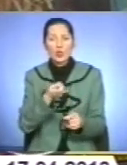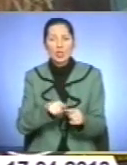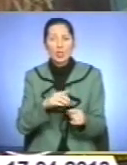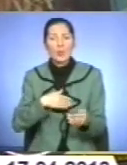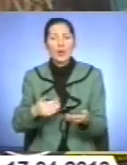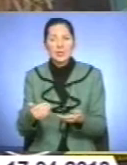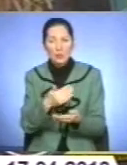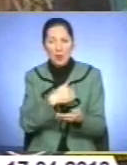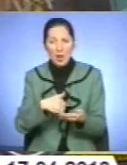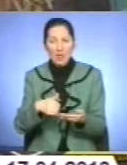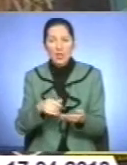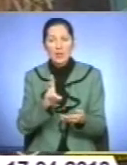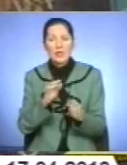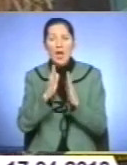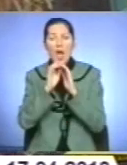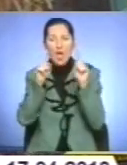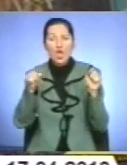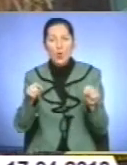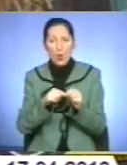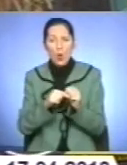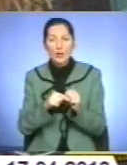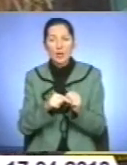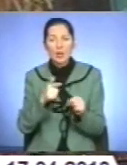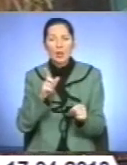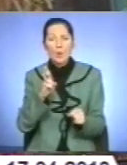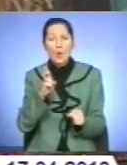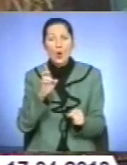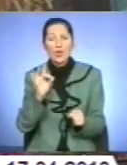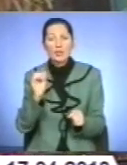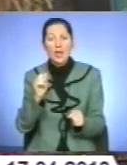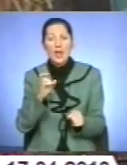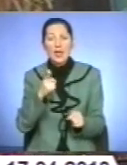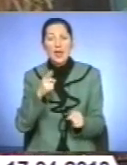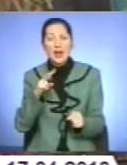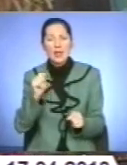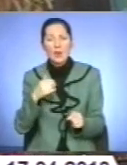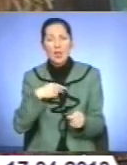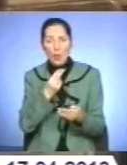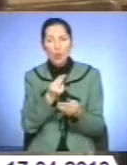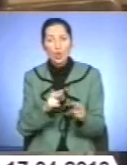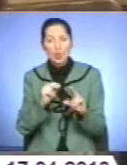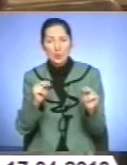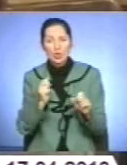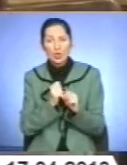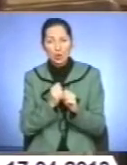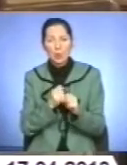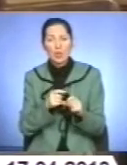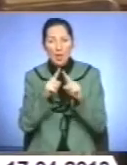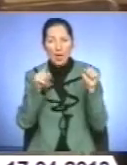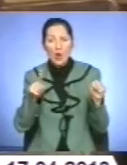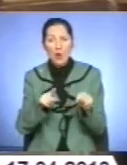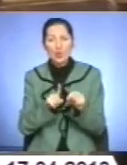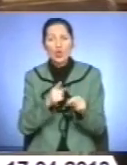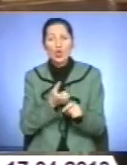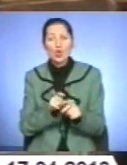на храмові ікони Бориса і Гліба, тому що нам пообіцяли художники до Пасхи зробити ці рамки, що дуже вражає, що